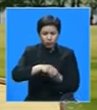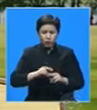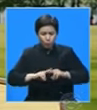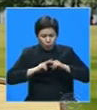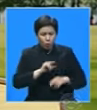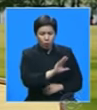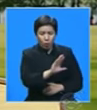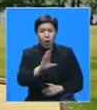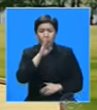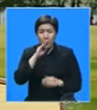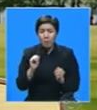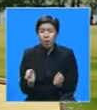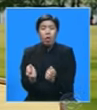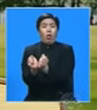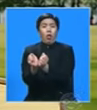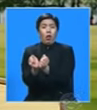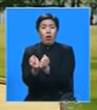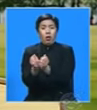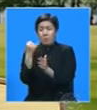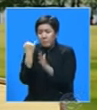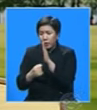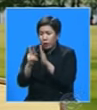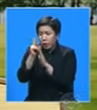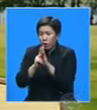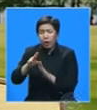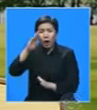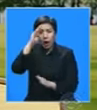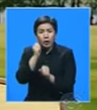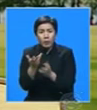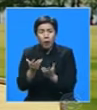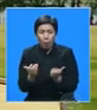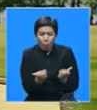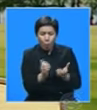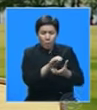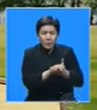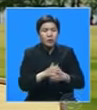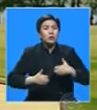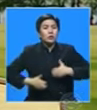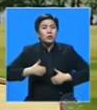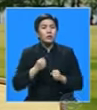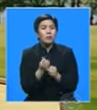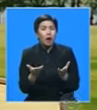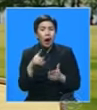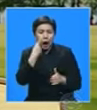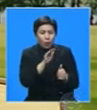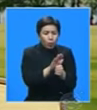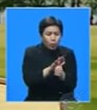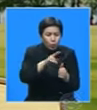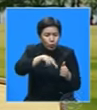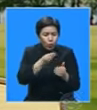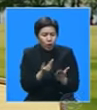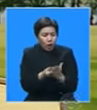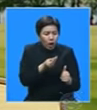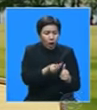แล้วถ้าหากมีคดีขึ้นมาถูกจับกุมมาผิดกฎการศึกบ้างอะไรบ้างลูกเมียก็เดือดร้อนแล้วทำยังไงใครจะไปเลี้ยงดูเขาคิดถึงเขา